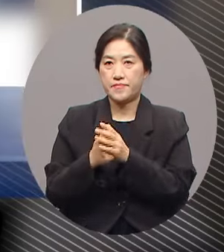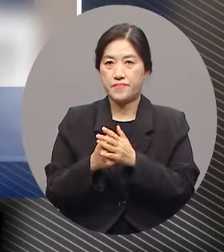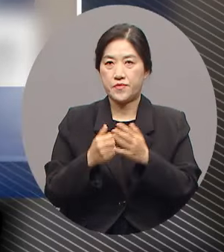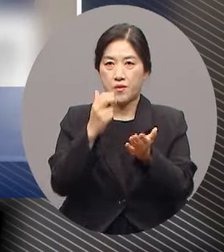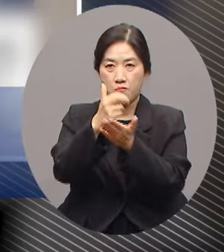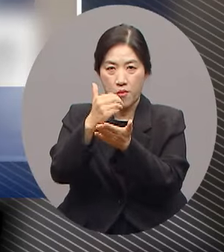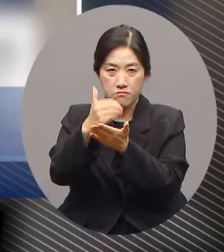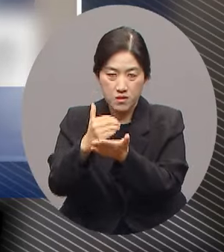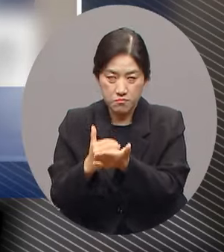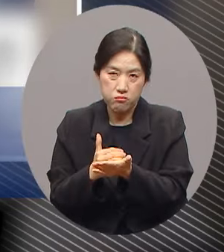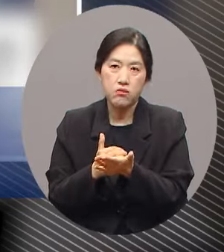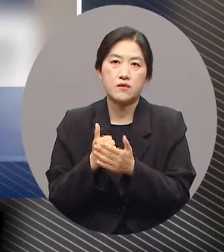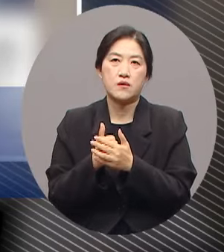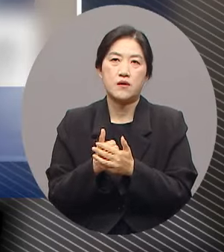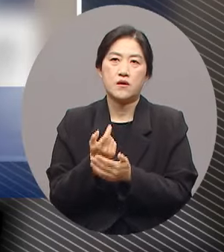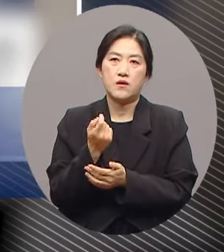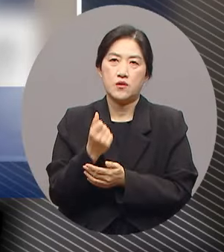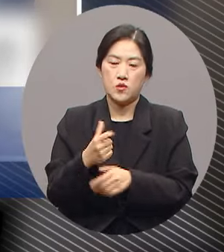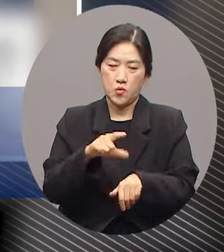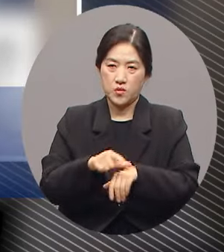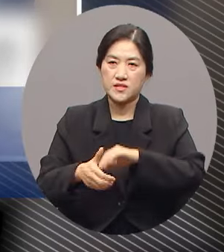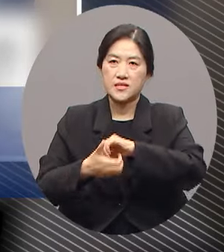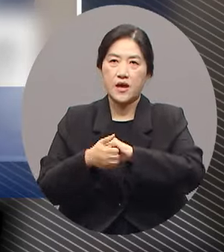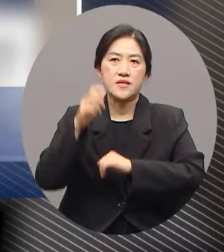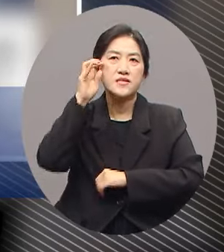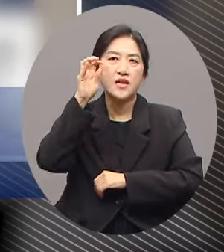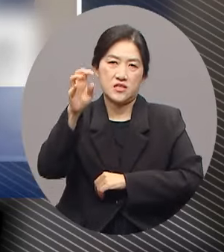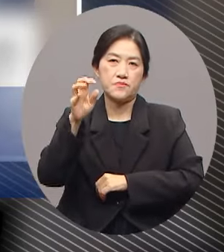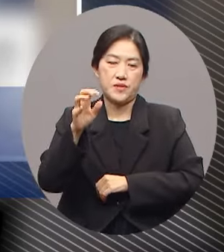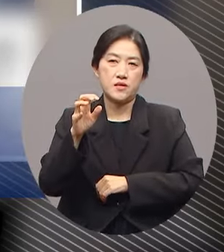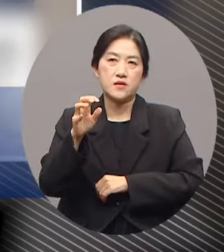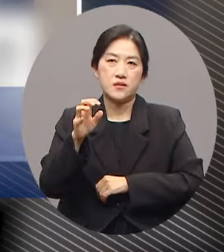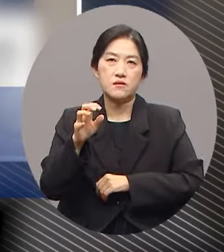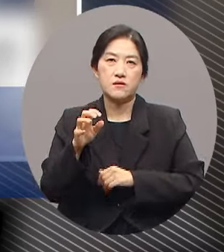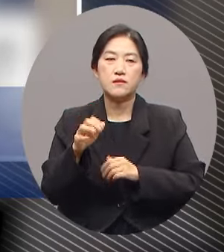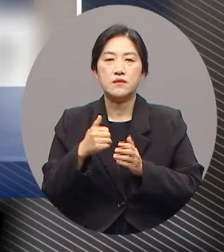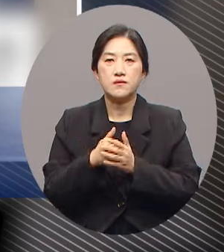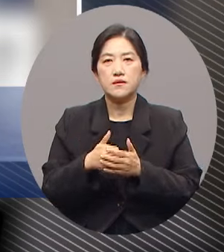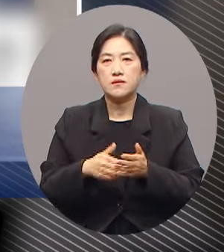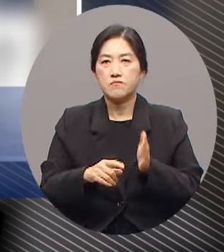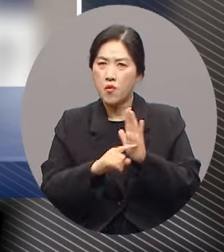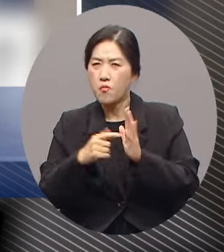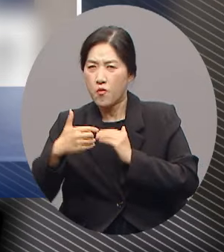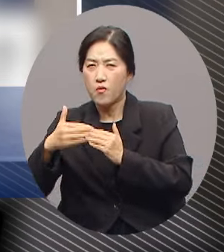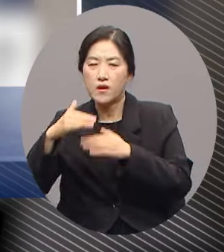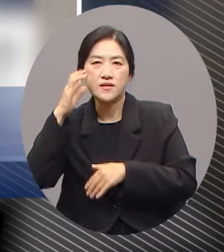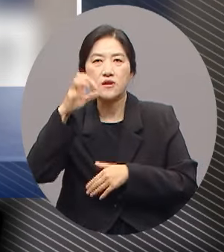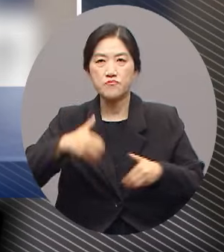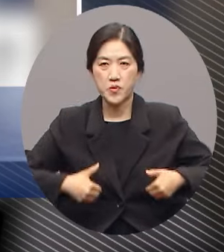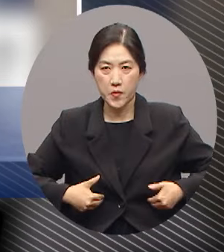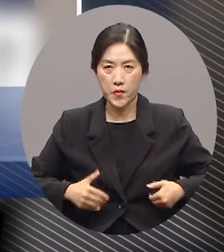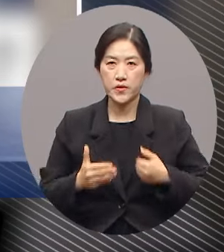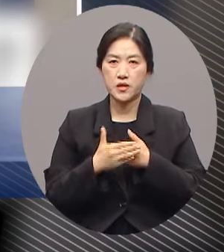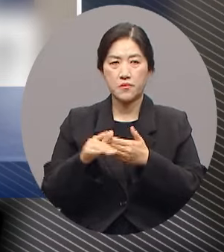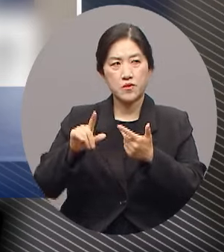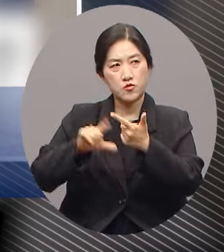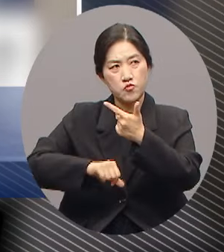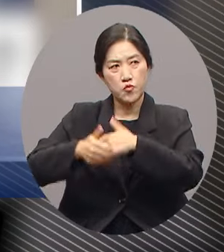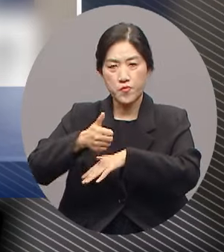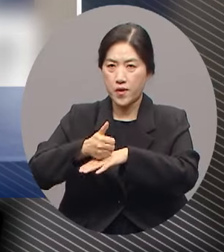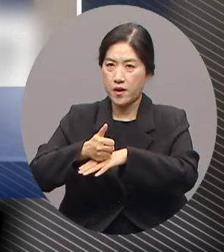당규상 최소한도 필요한 시간이 한 40일 정도 돼요. 예. 그럼 6월